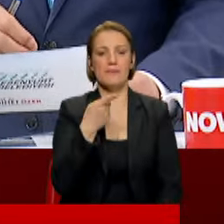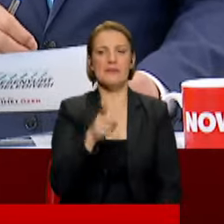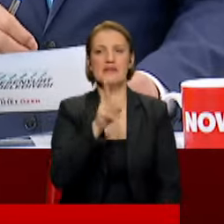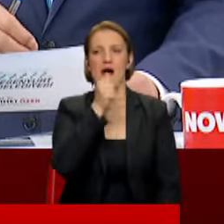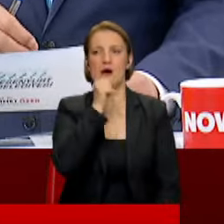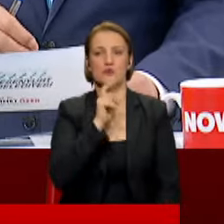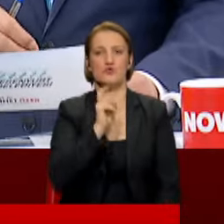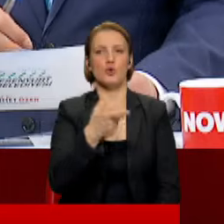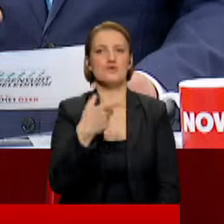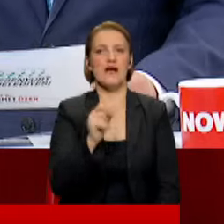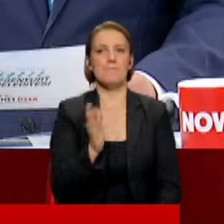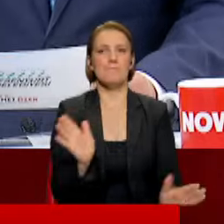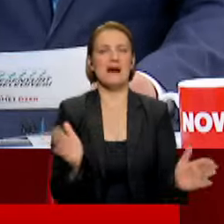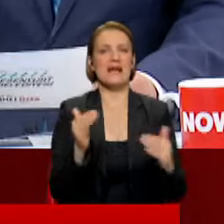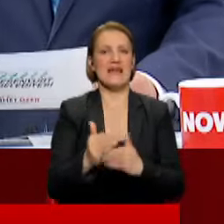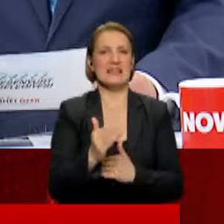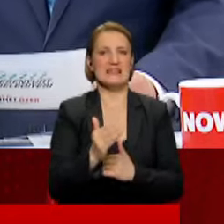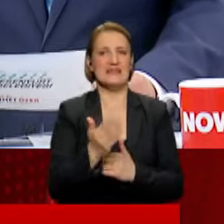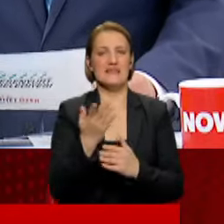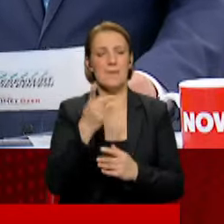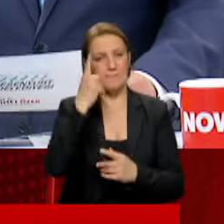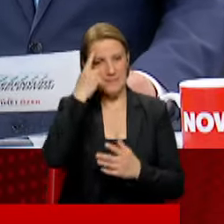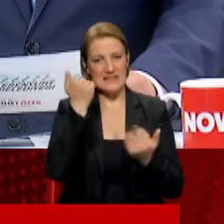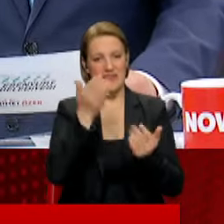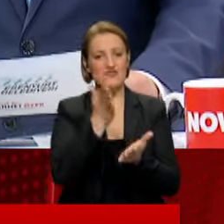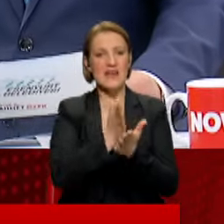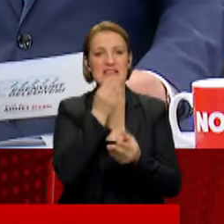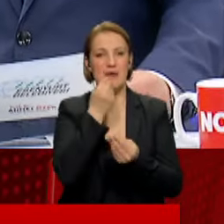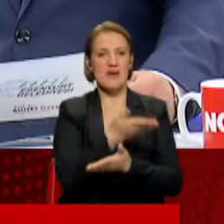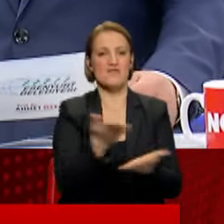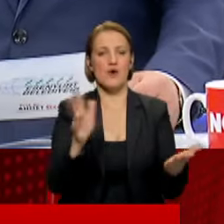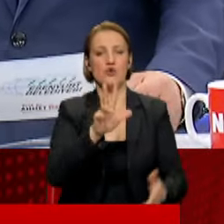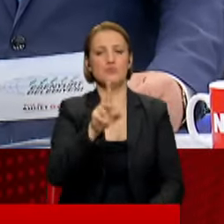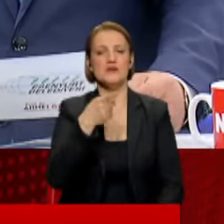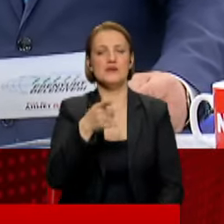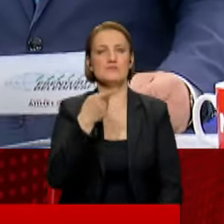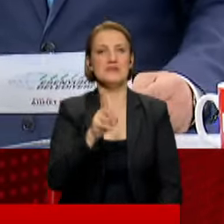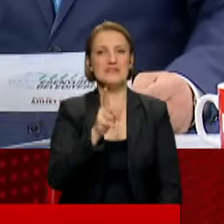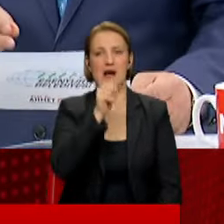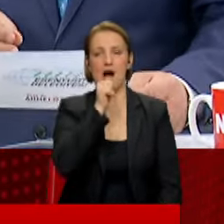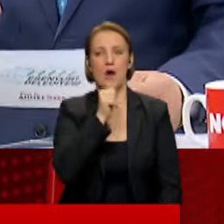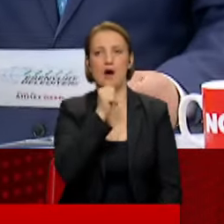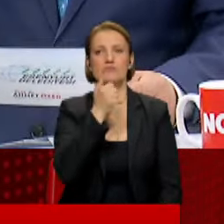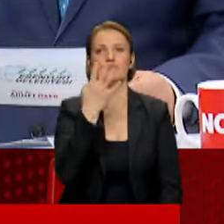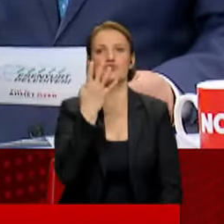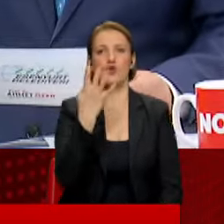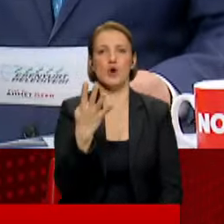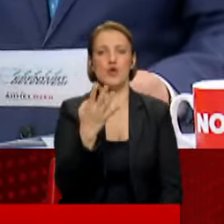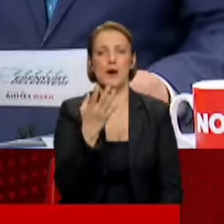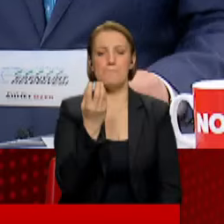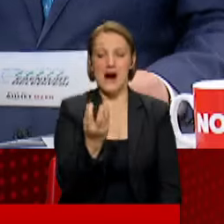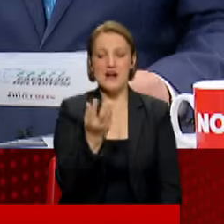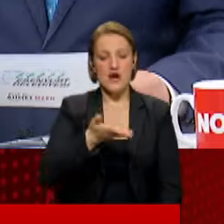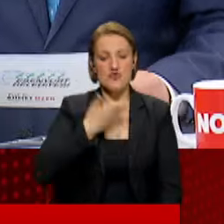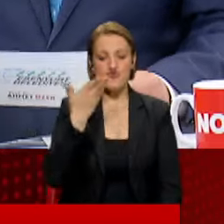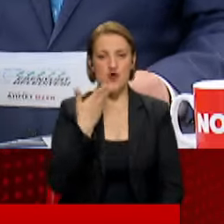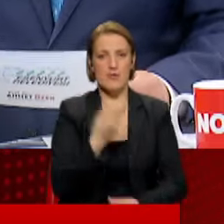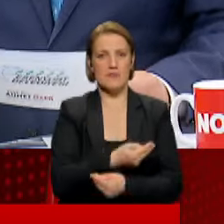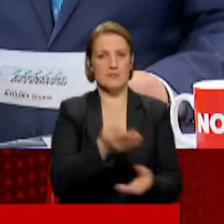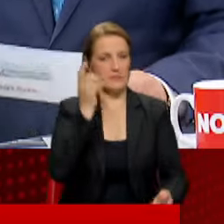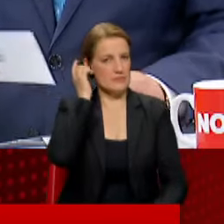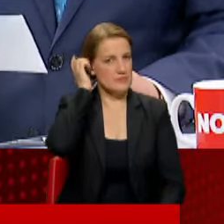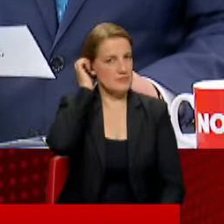11.60 paket taziye yemeği vermişiz 31.6 64 tane bardak çorba dağıtmış